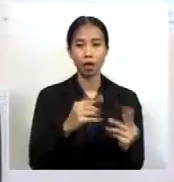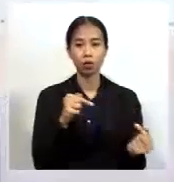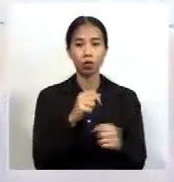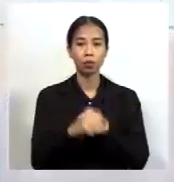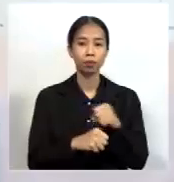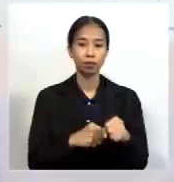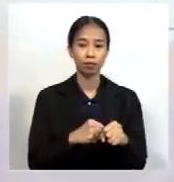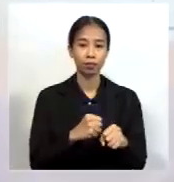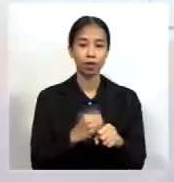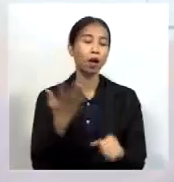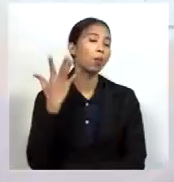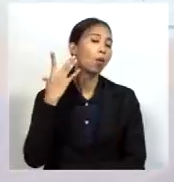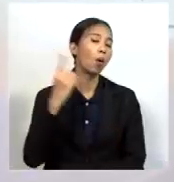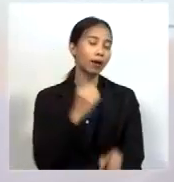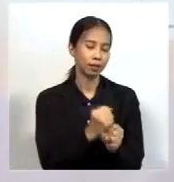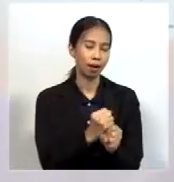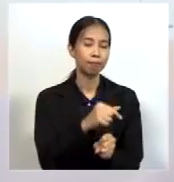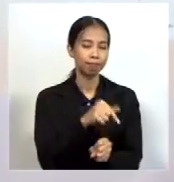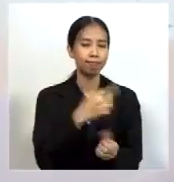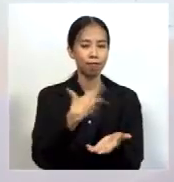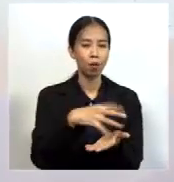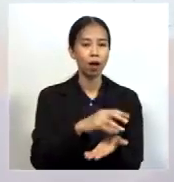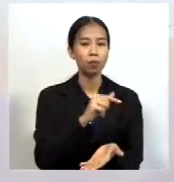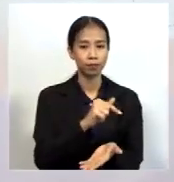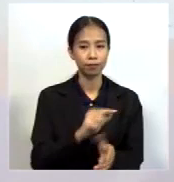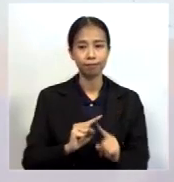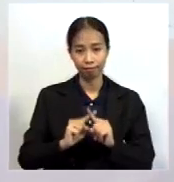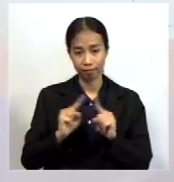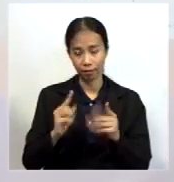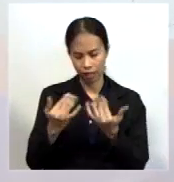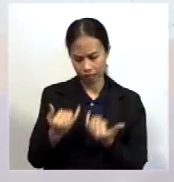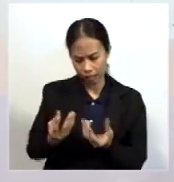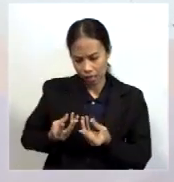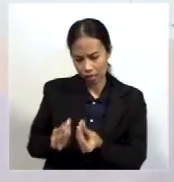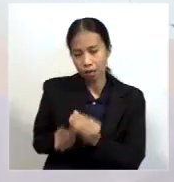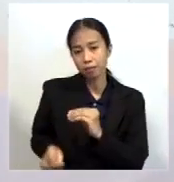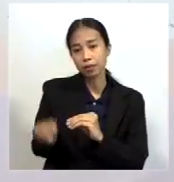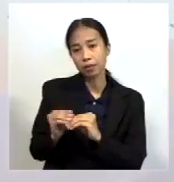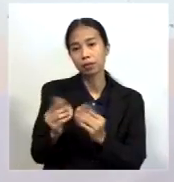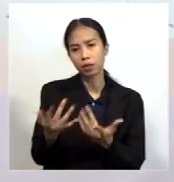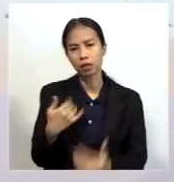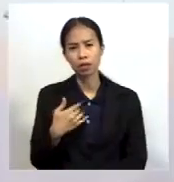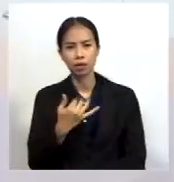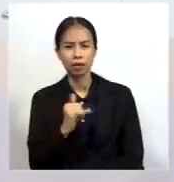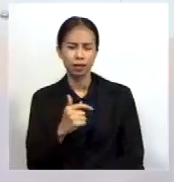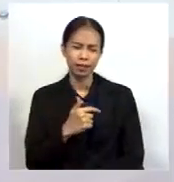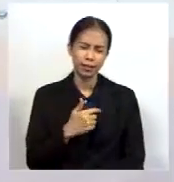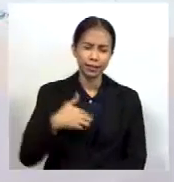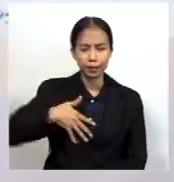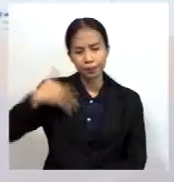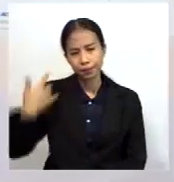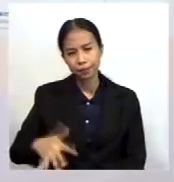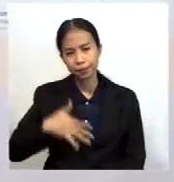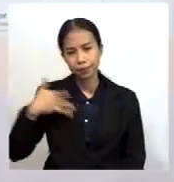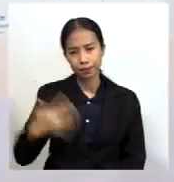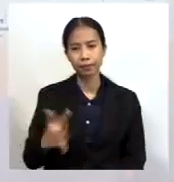แล้วของเมื่อวานนี้นะครับแต่เพื่อให้รายละเอียดที่มากขึ้นนะครับเดี๋ยวหลายท่านอาจจะไม่สบายใจขออนุญาต